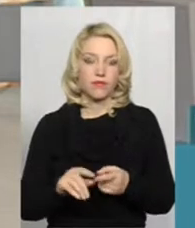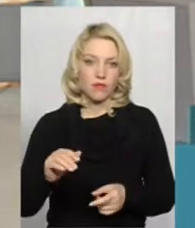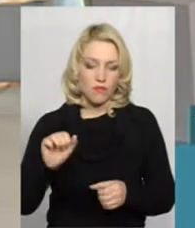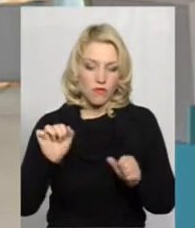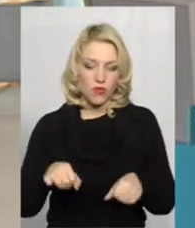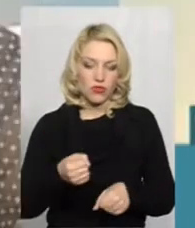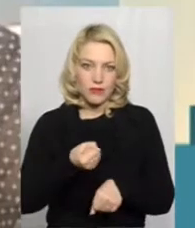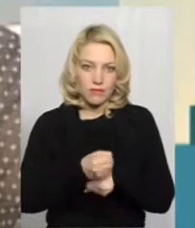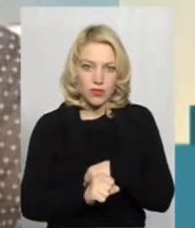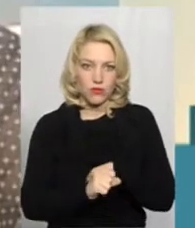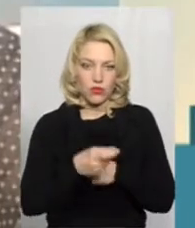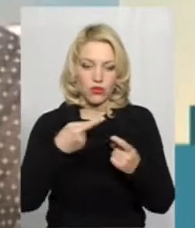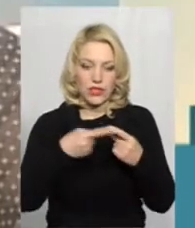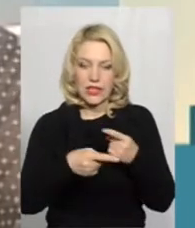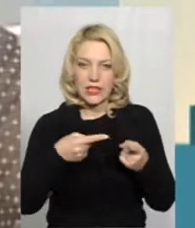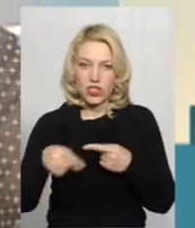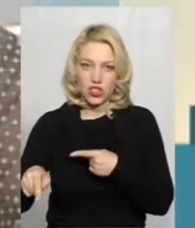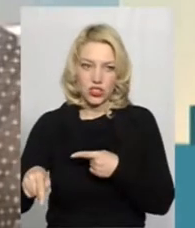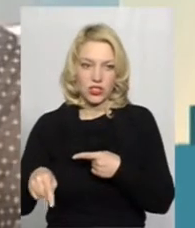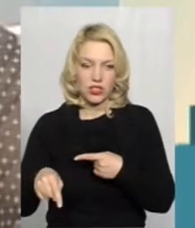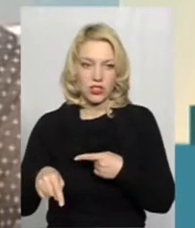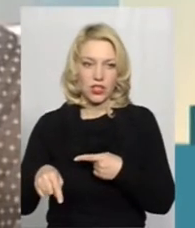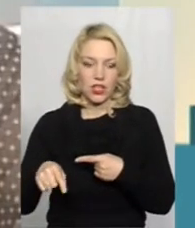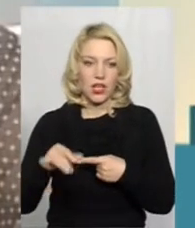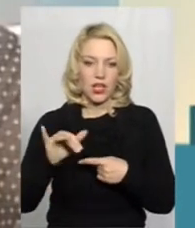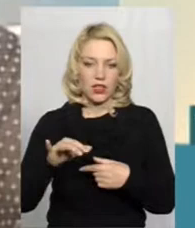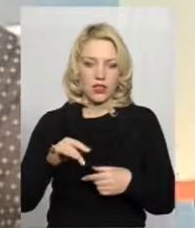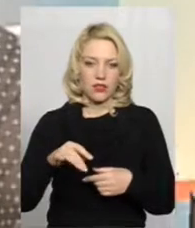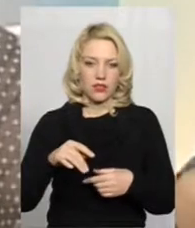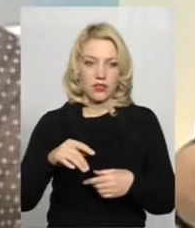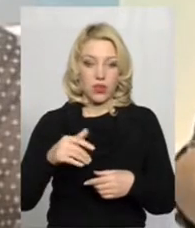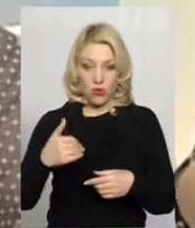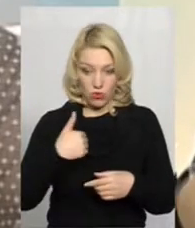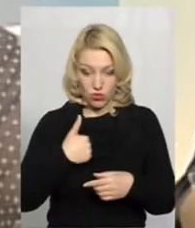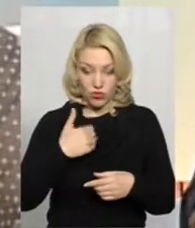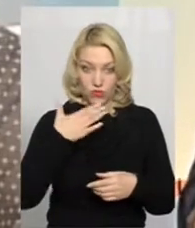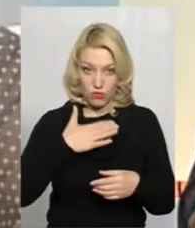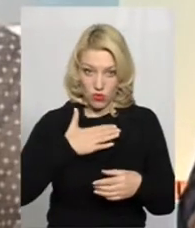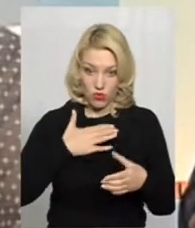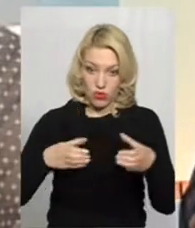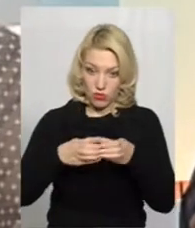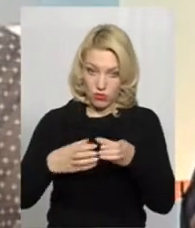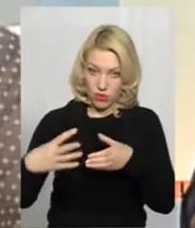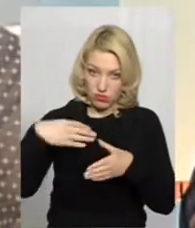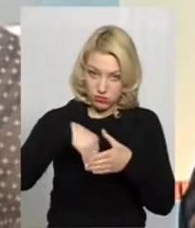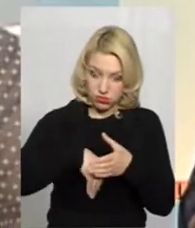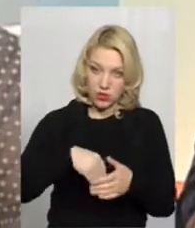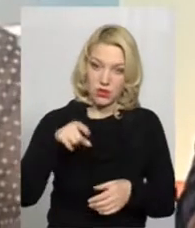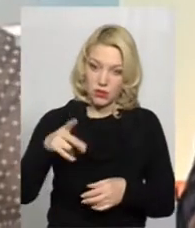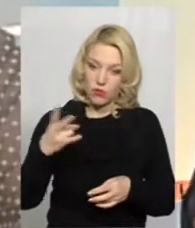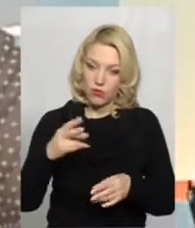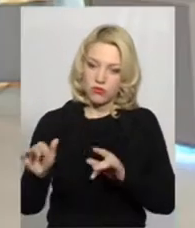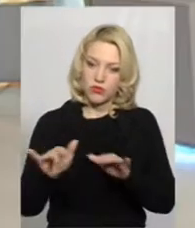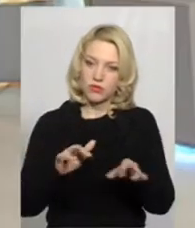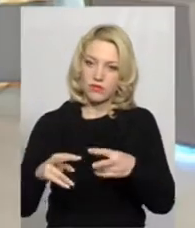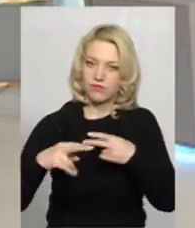можуть примушувати інших, як рольова така ідентифікація, хочеш бути в моїй когорті, то ти маєш здійснювати ось такі дії, правила,